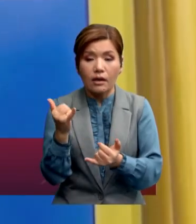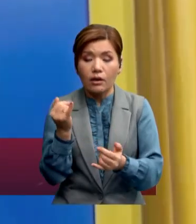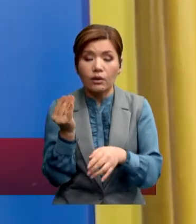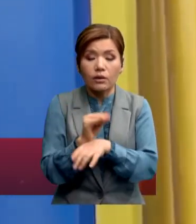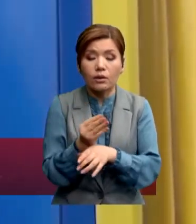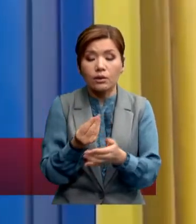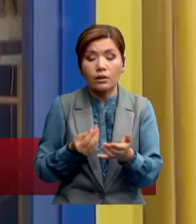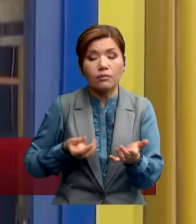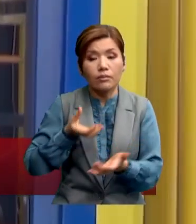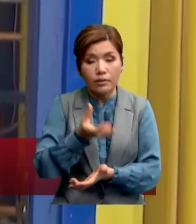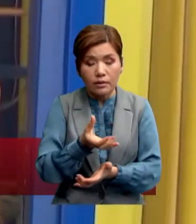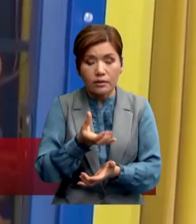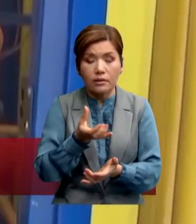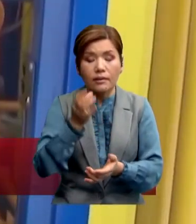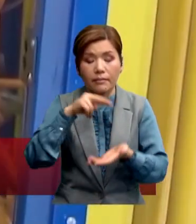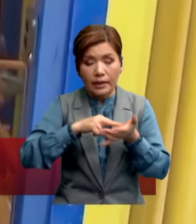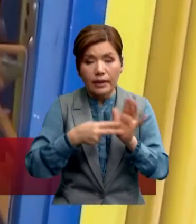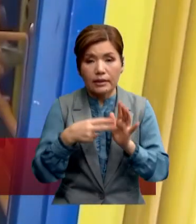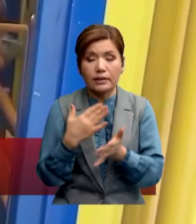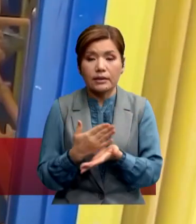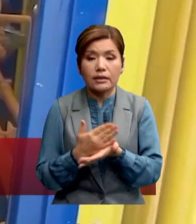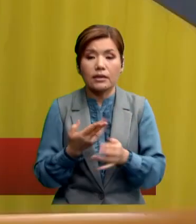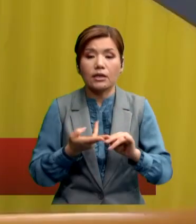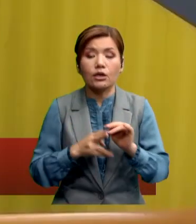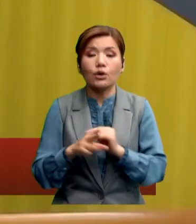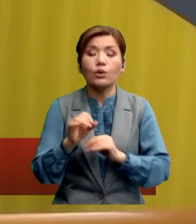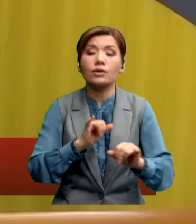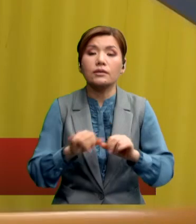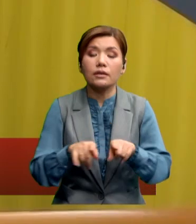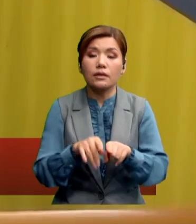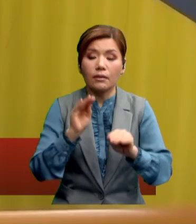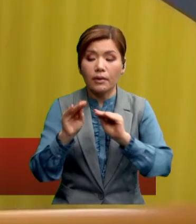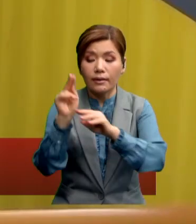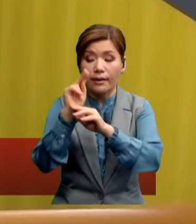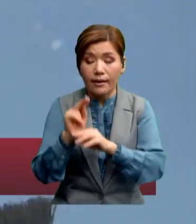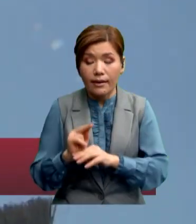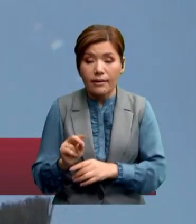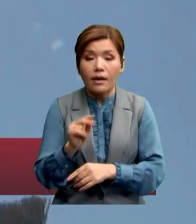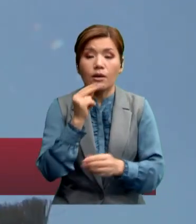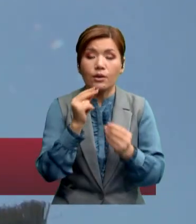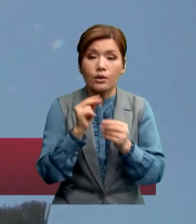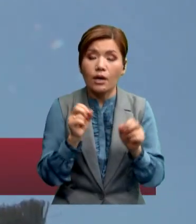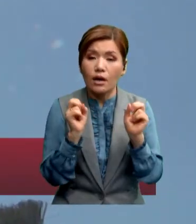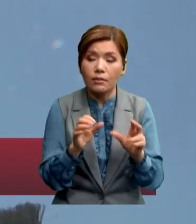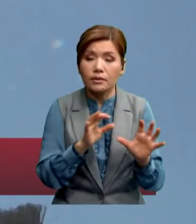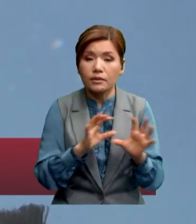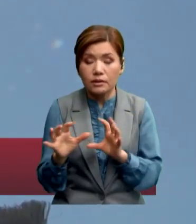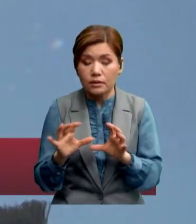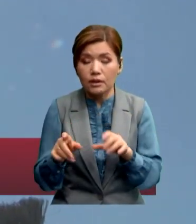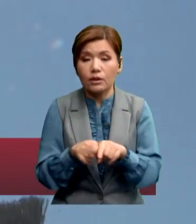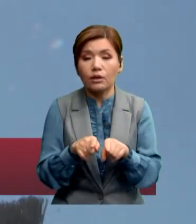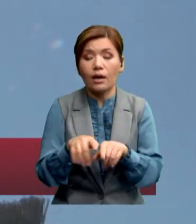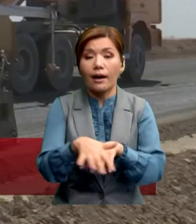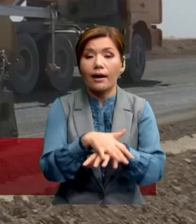қаржы бөлу көзделіп отырғанда сөз етті. Айтуынша, жылу мен қамту жүйелерін салуға және реконструкциялауға, азық-түлік қауіпсіздігін сақтауға, ауыл